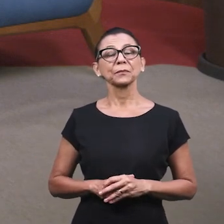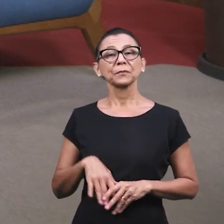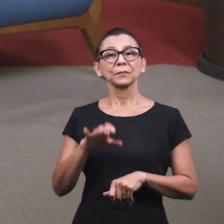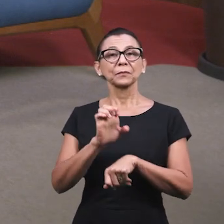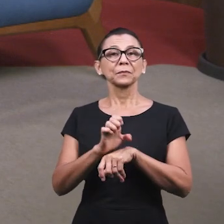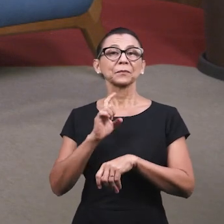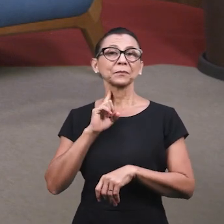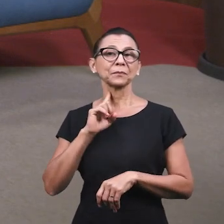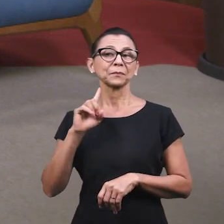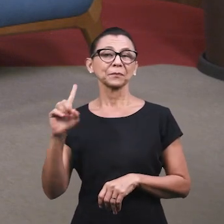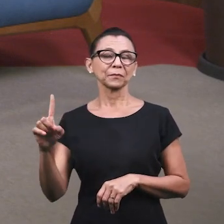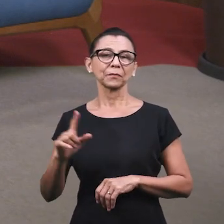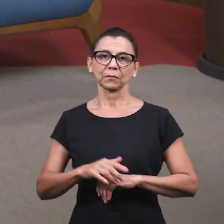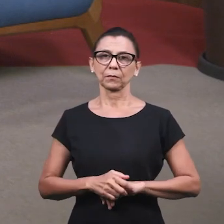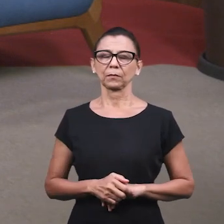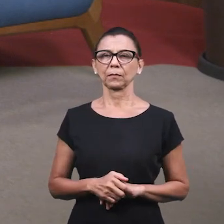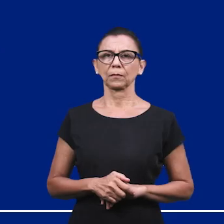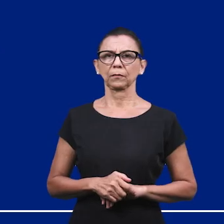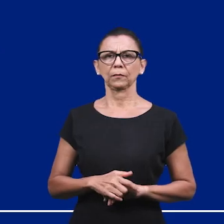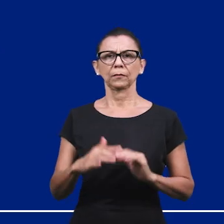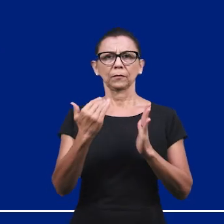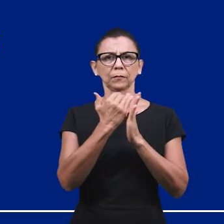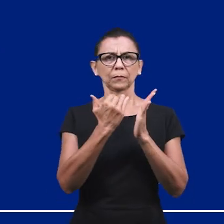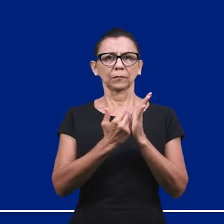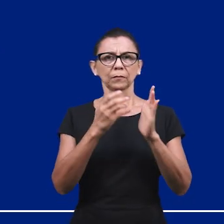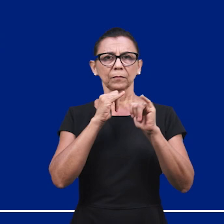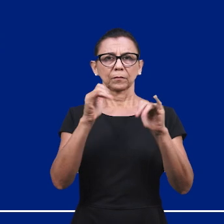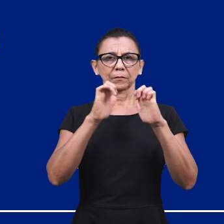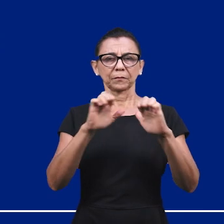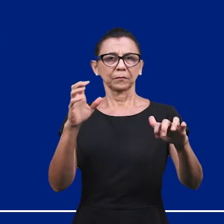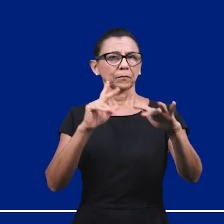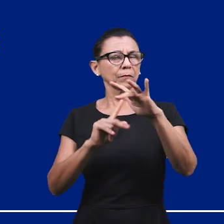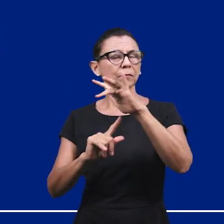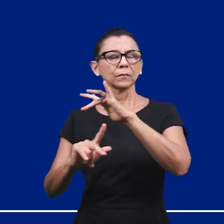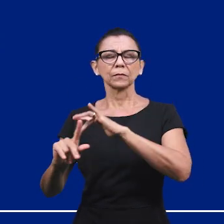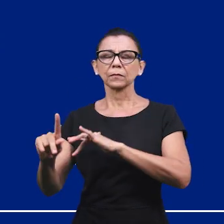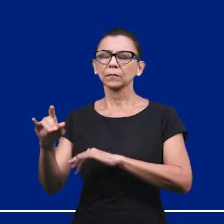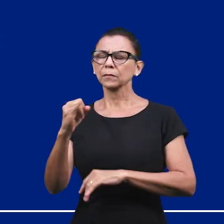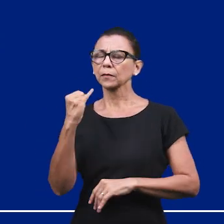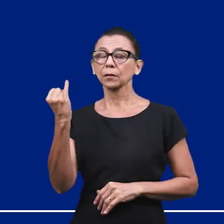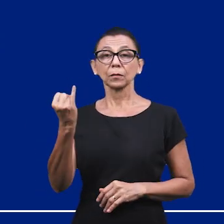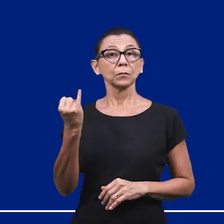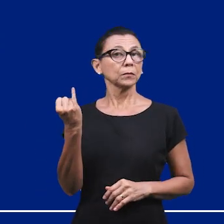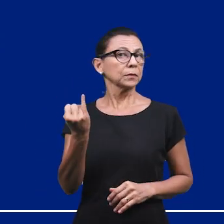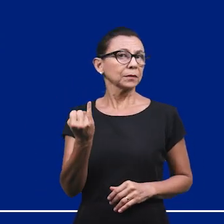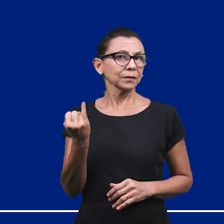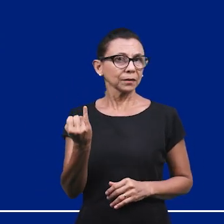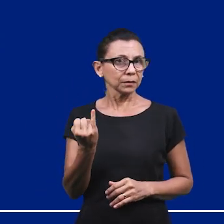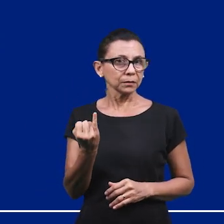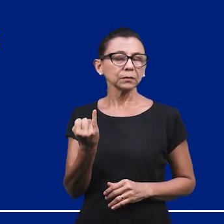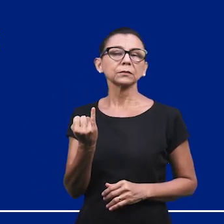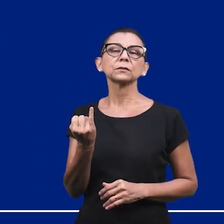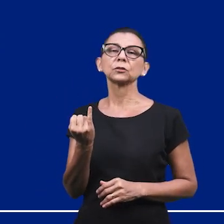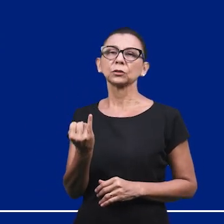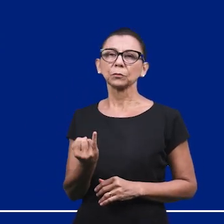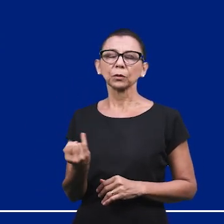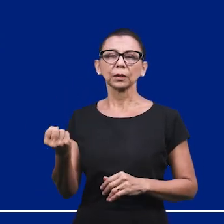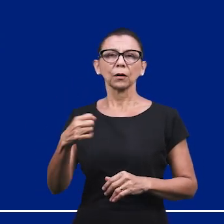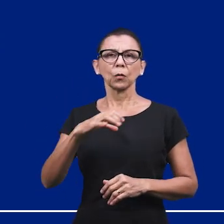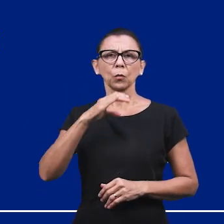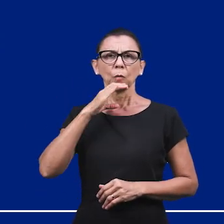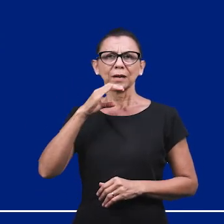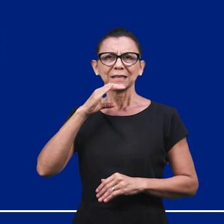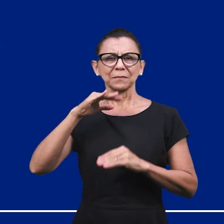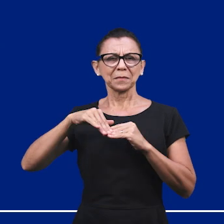venu de Pedro Santiago de Belo Horizonte, Minas Gerais. Il nous dit, la programmation en annonçant l'évangile éternel est très